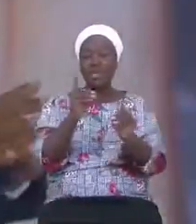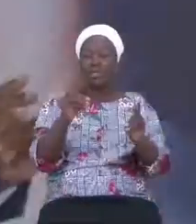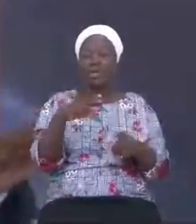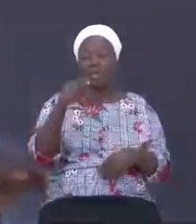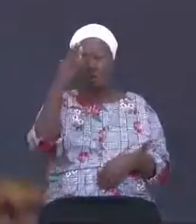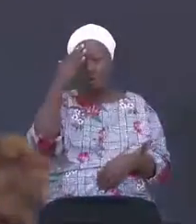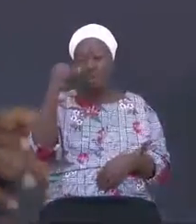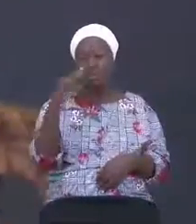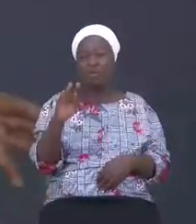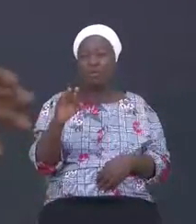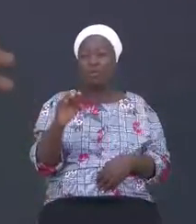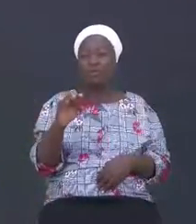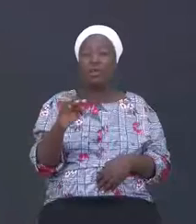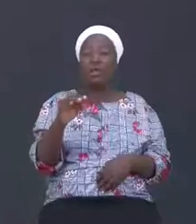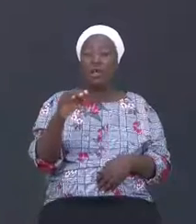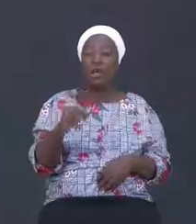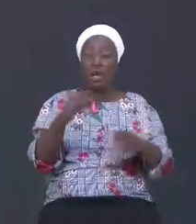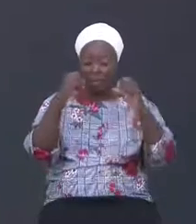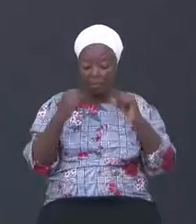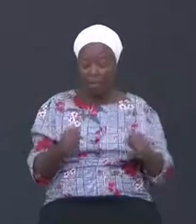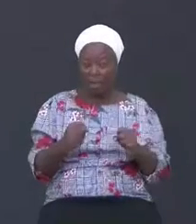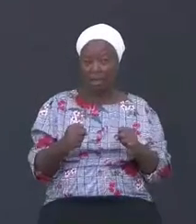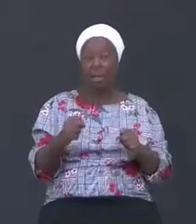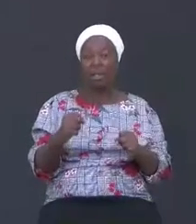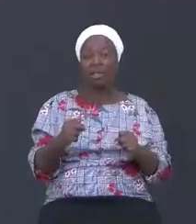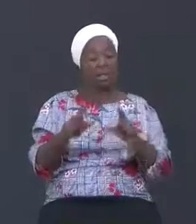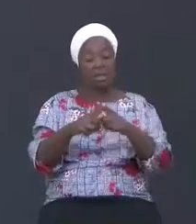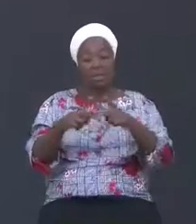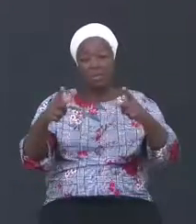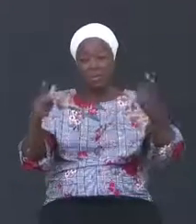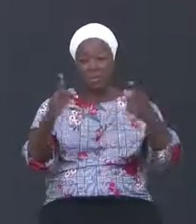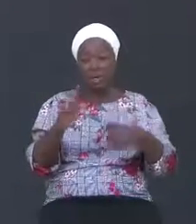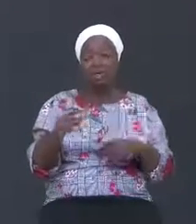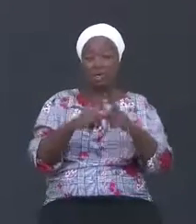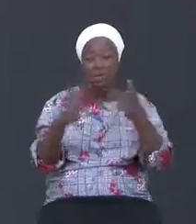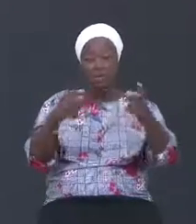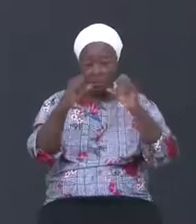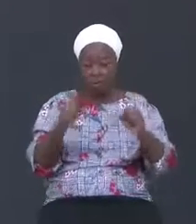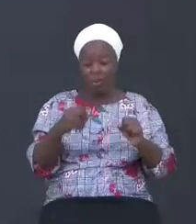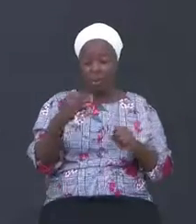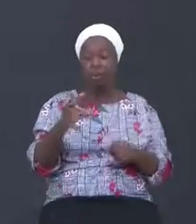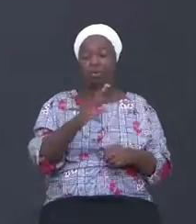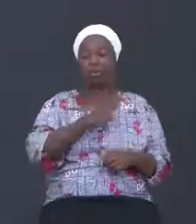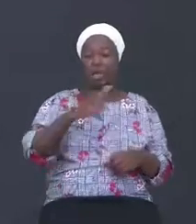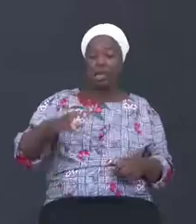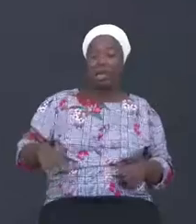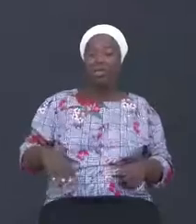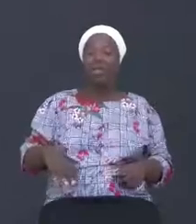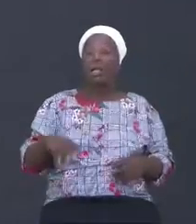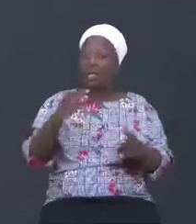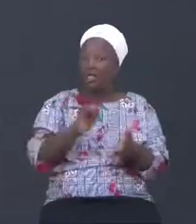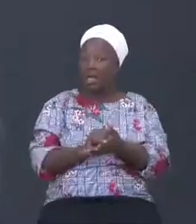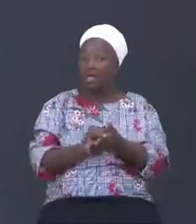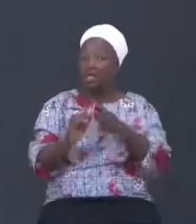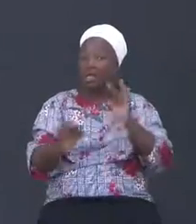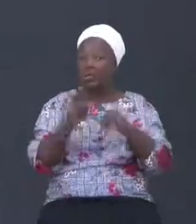la connaissance de la capacité, des capacités immanquables, incommensurable de Christ. Si